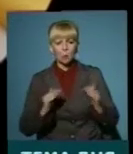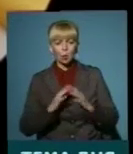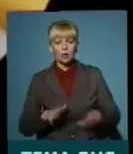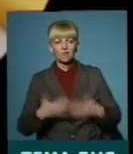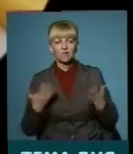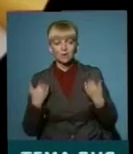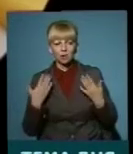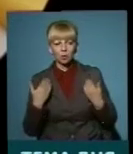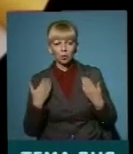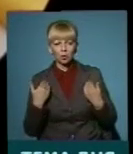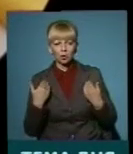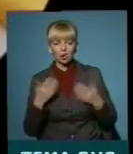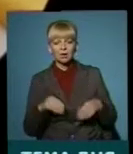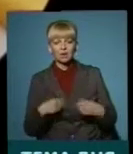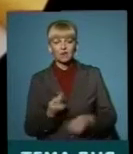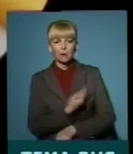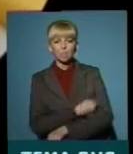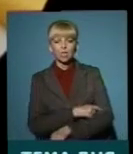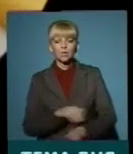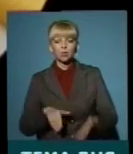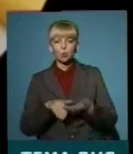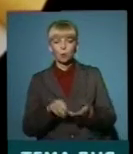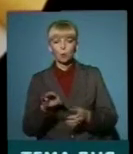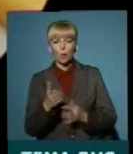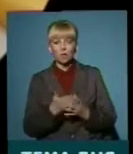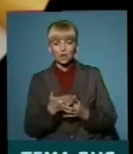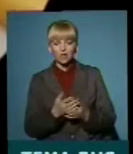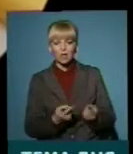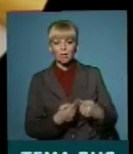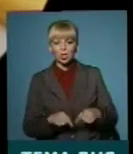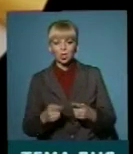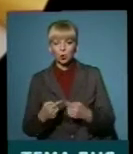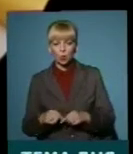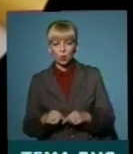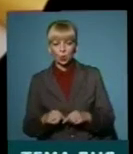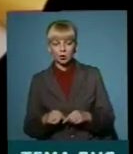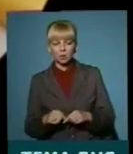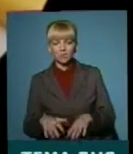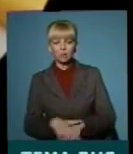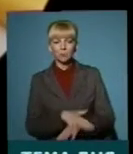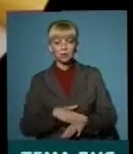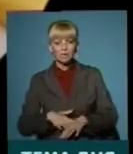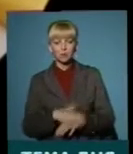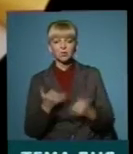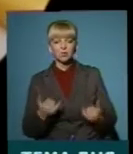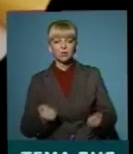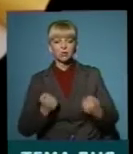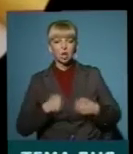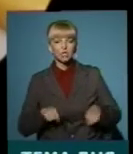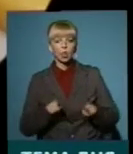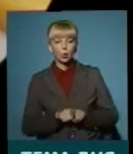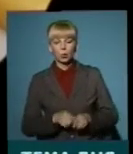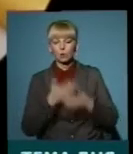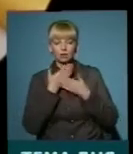відпочинку, надавалася медична допомога по пільгах категорії, в різній категорії населенню. Зараз, на жаль, такого вже